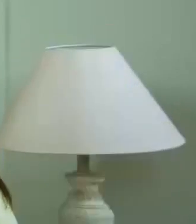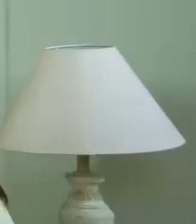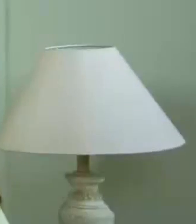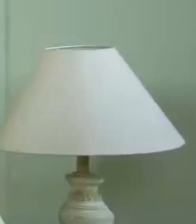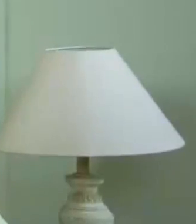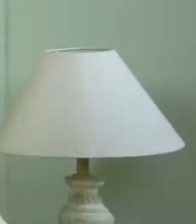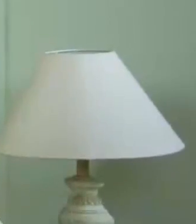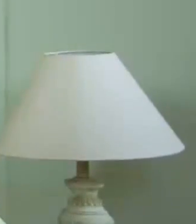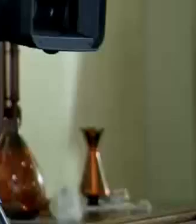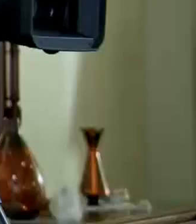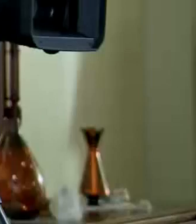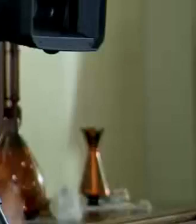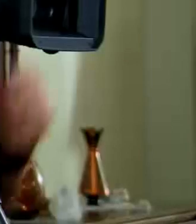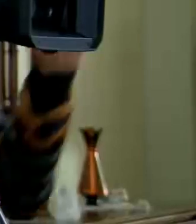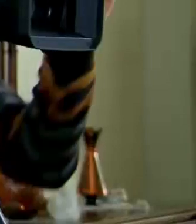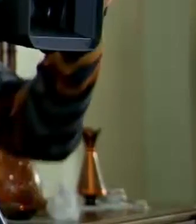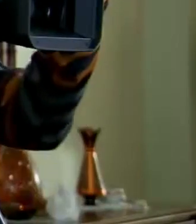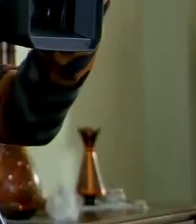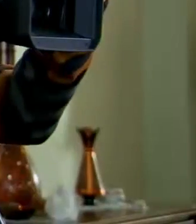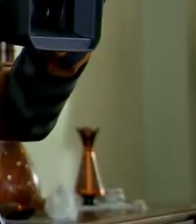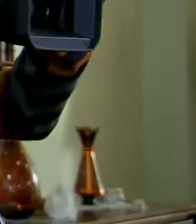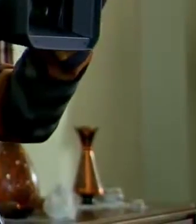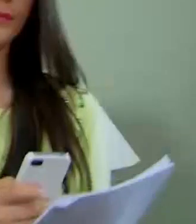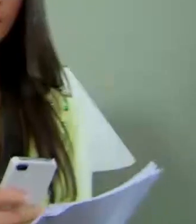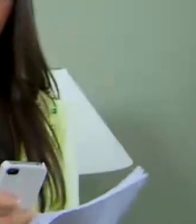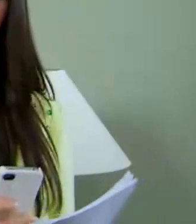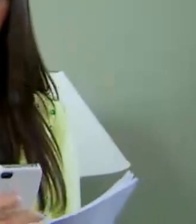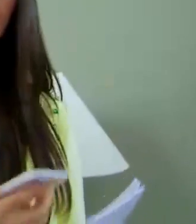kameranın başında gergin, sabırsız.